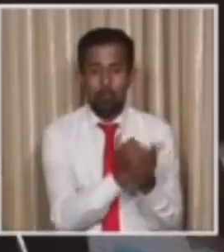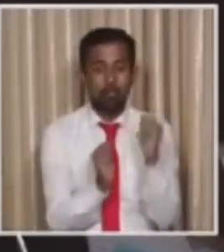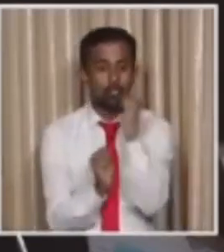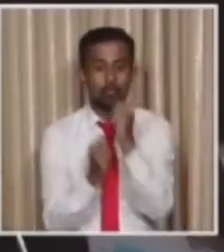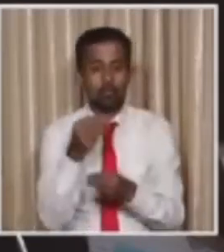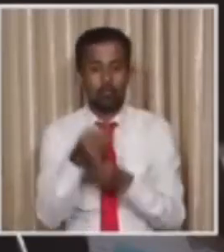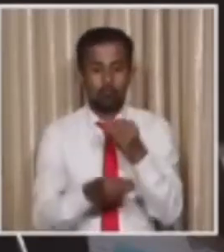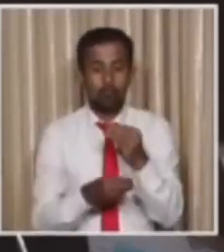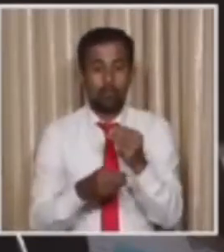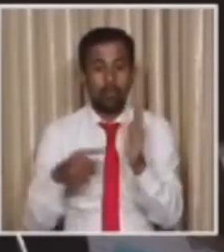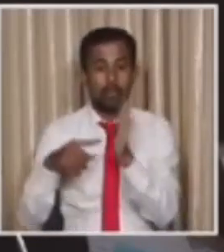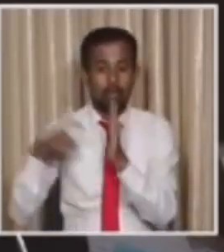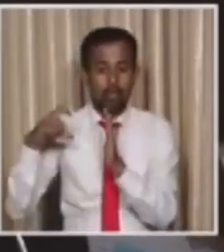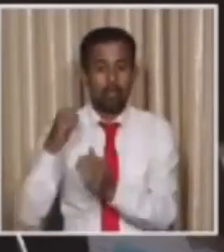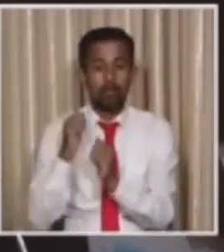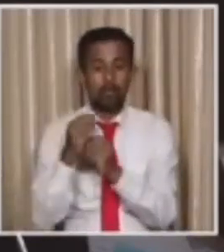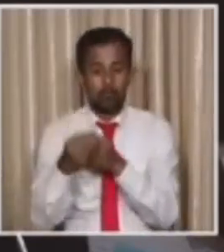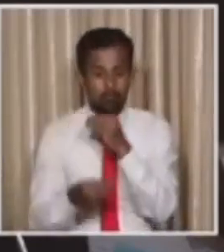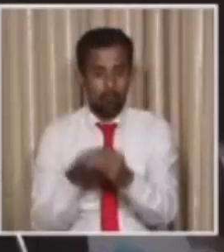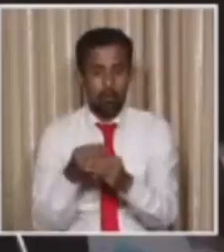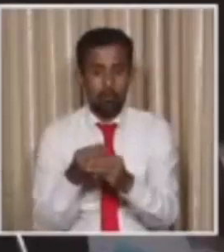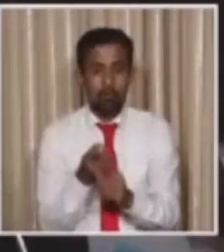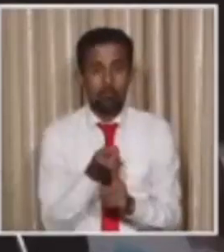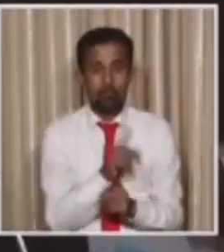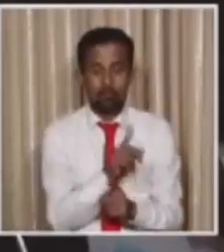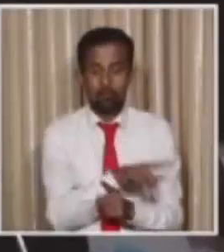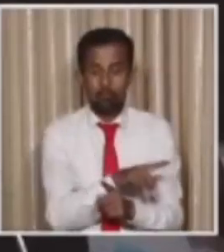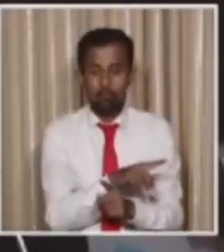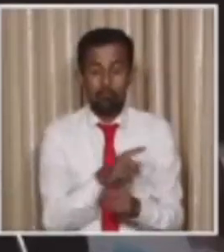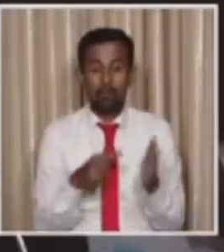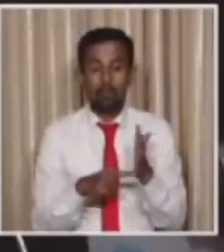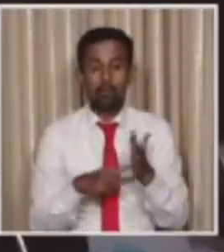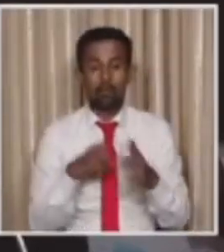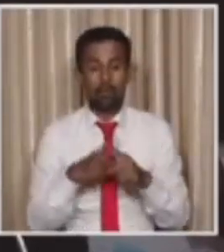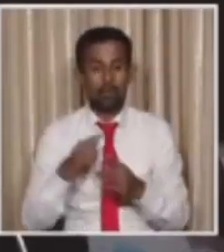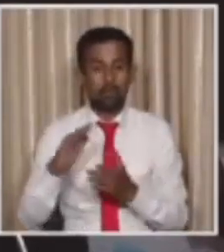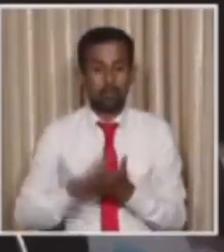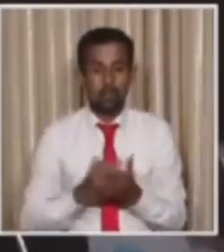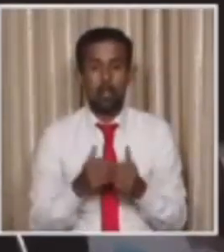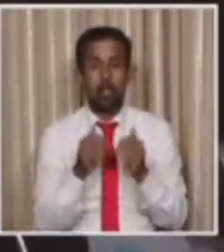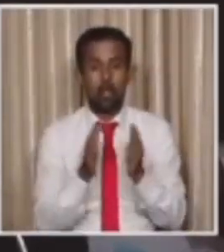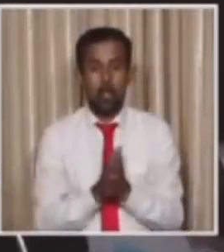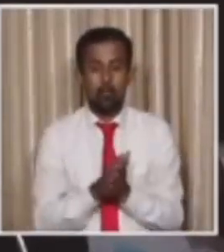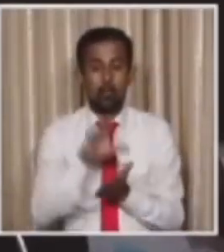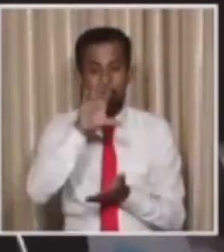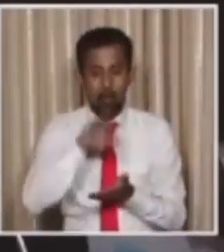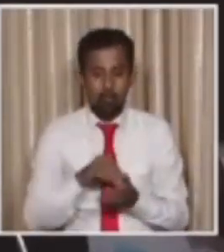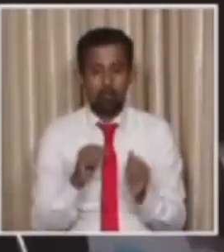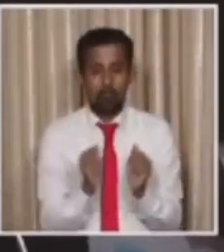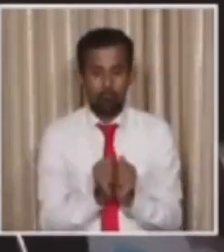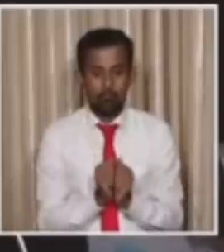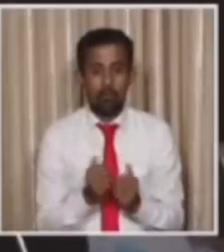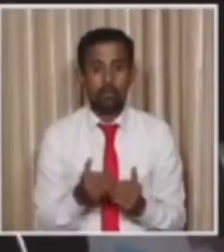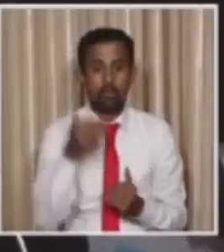ව්‍යාපාරය, විධාතා ව්‍යාපාරය, ඒ වගේම අනිකුත් බදු සහන, මේ සියල්ල එකට අරගත් වැඩපිළිවෙලක්